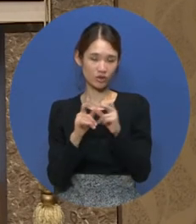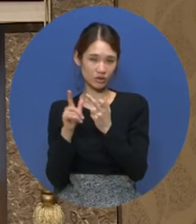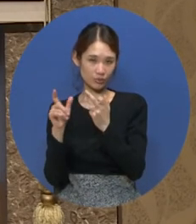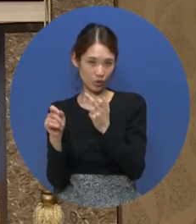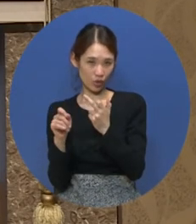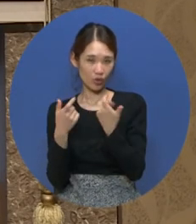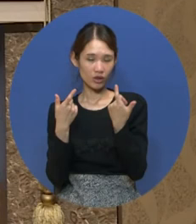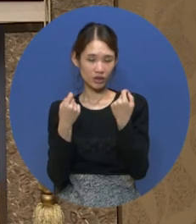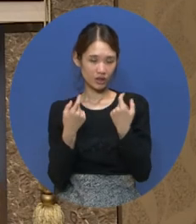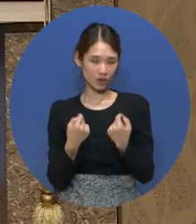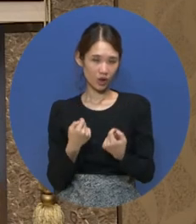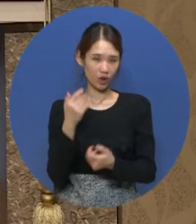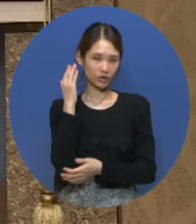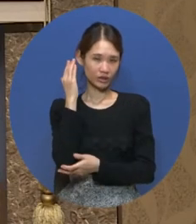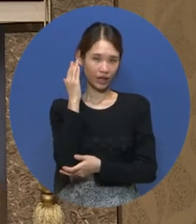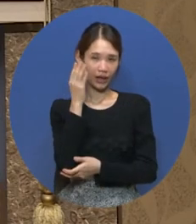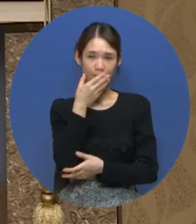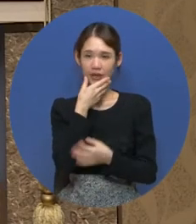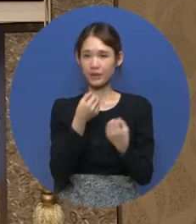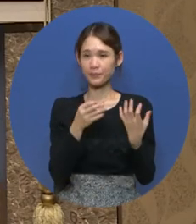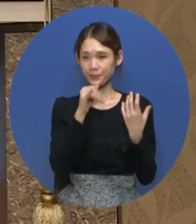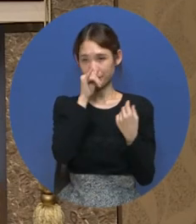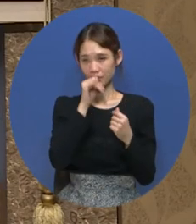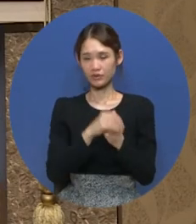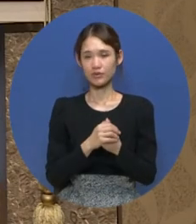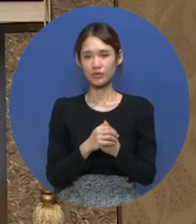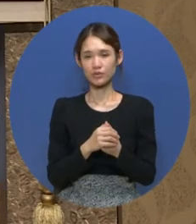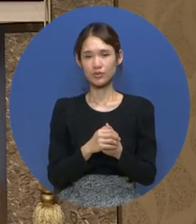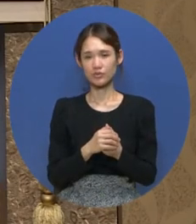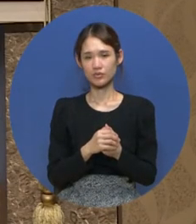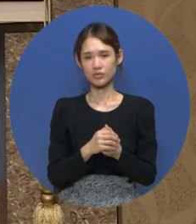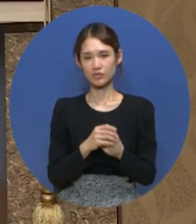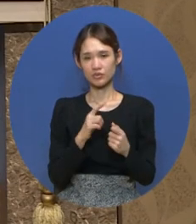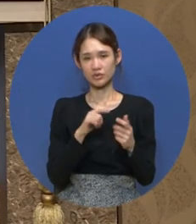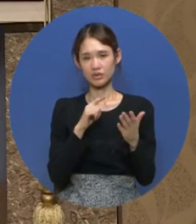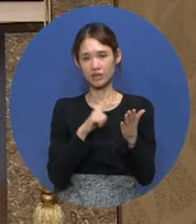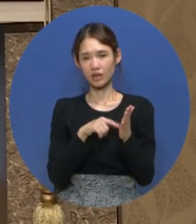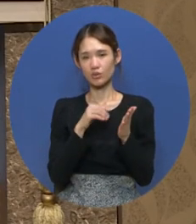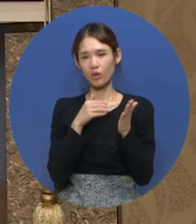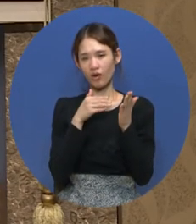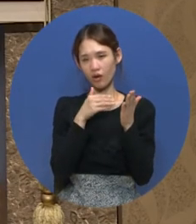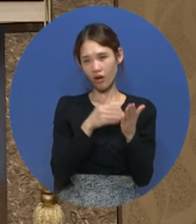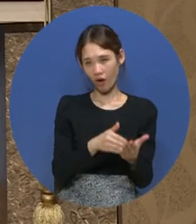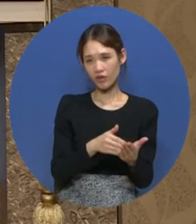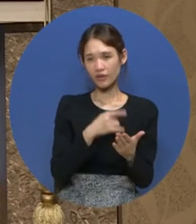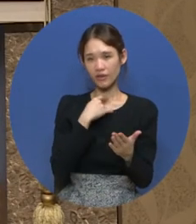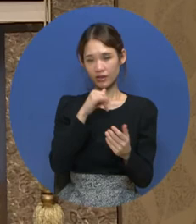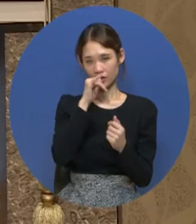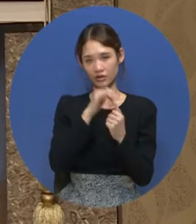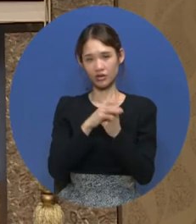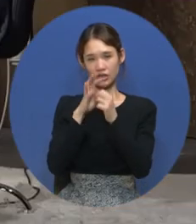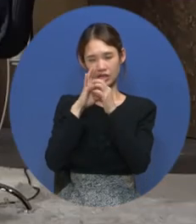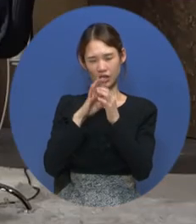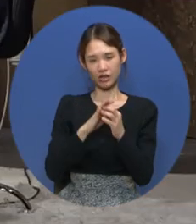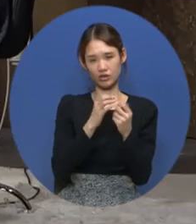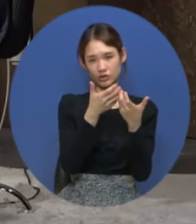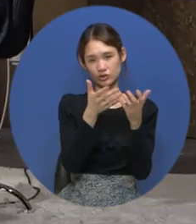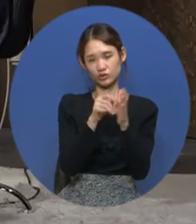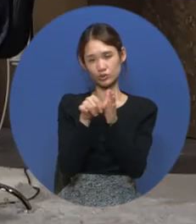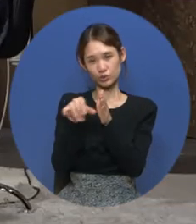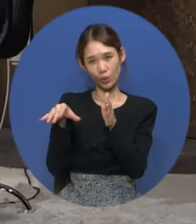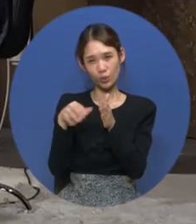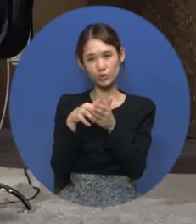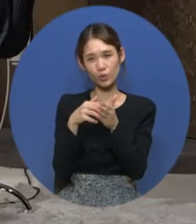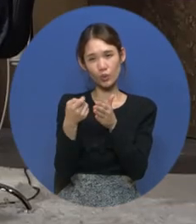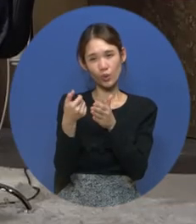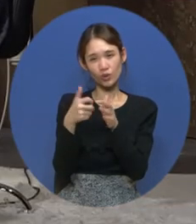이런 재미 나를 또 개체를 해서 렌트도 건의를 하고 그렇습니다 계속해서 이 소외의 장애인